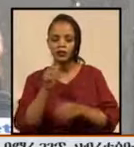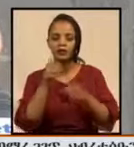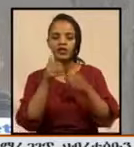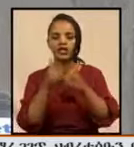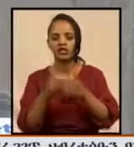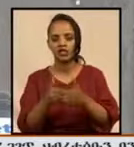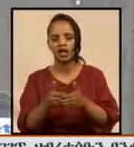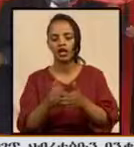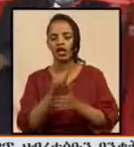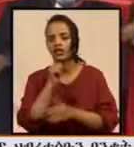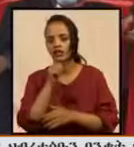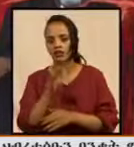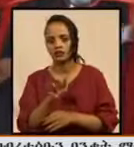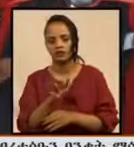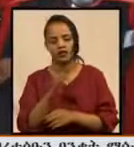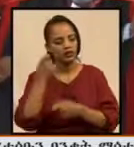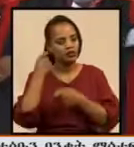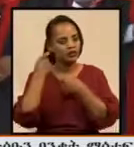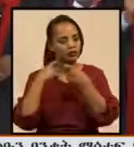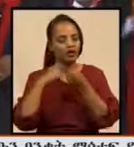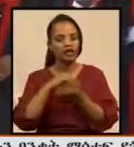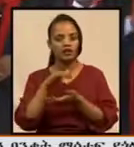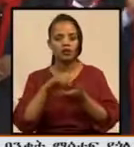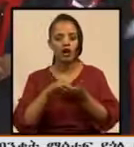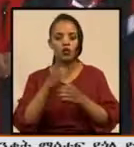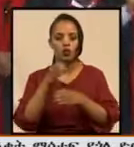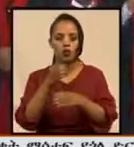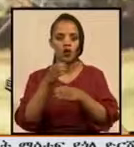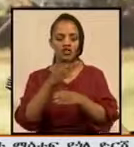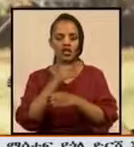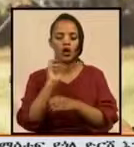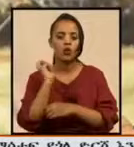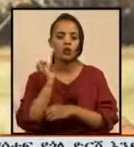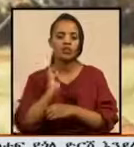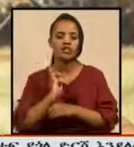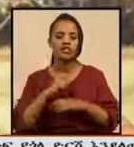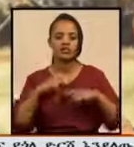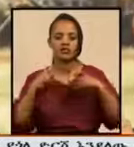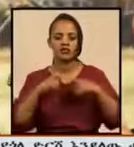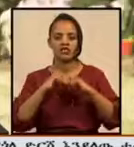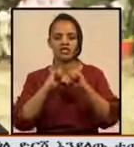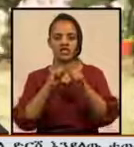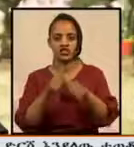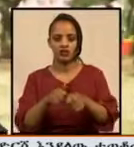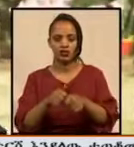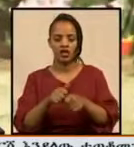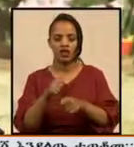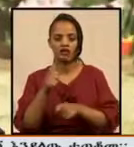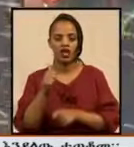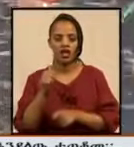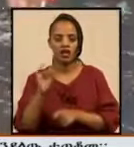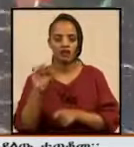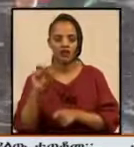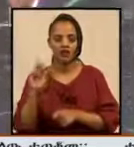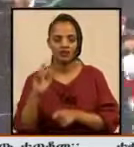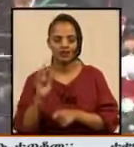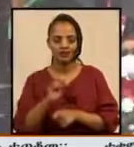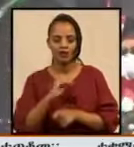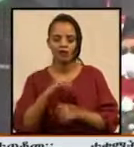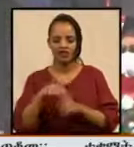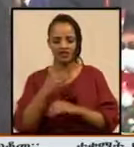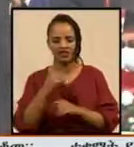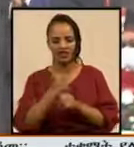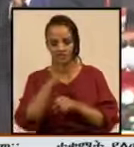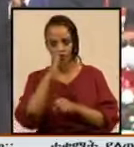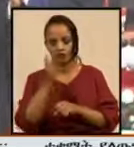መድረሻ አይደለም። ከተመራቂዎቹ መካከል የዋንጫና የወርቅ ተሸላሚዎቹ ተሜ አለህኝና አለመወርቅ ገዲሁን በቀጣይ ስራ ፈጣሪ